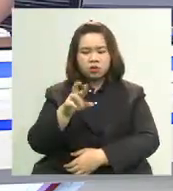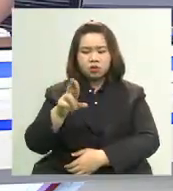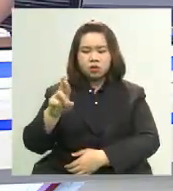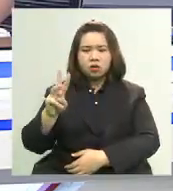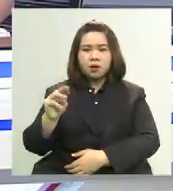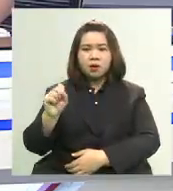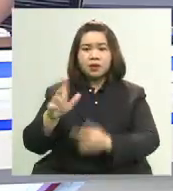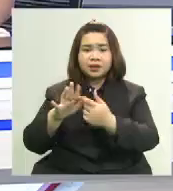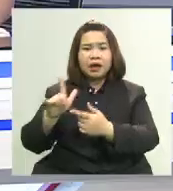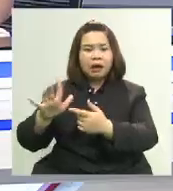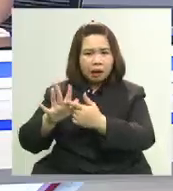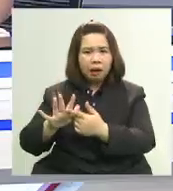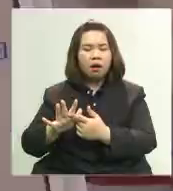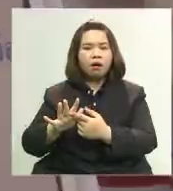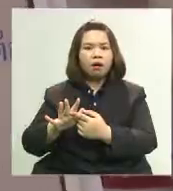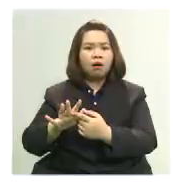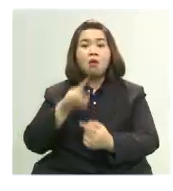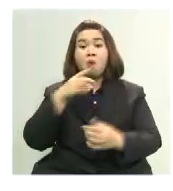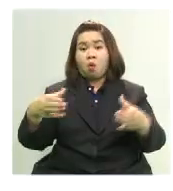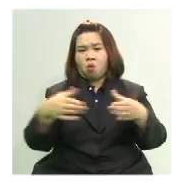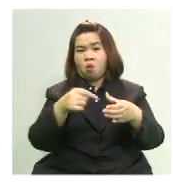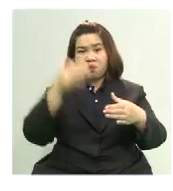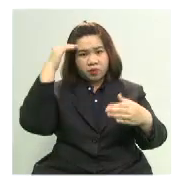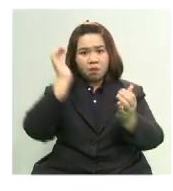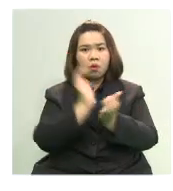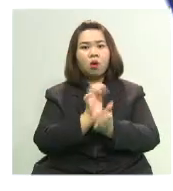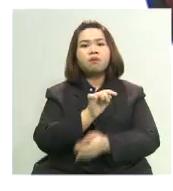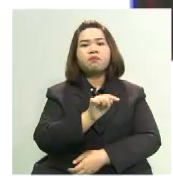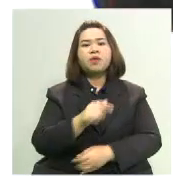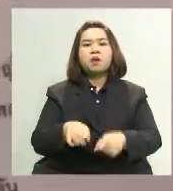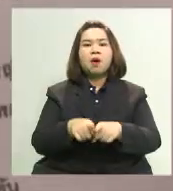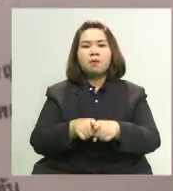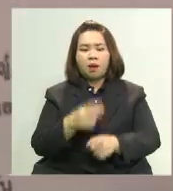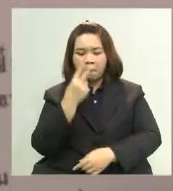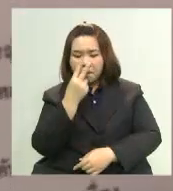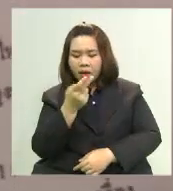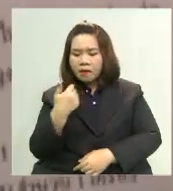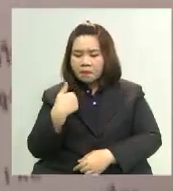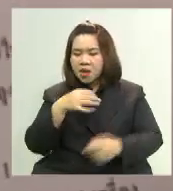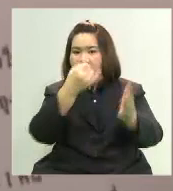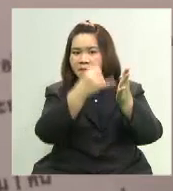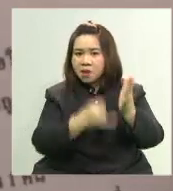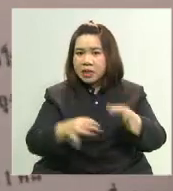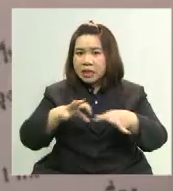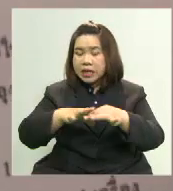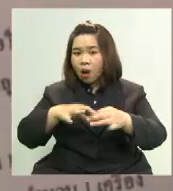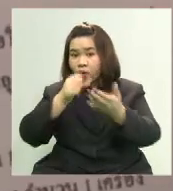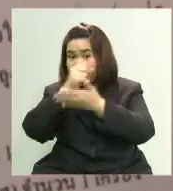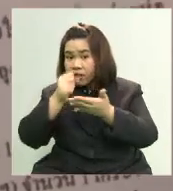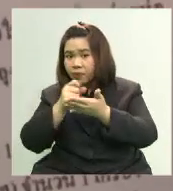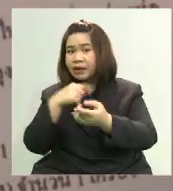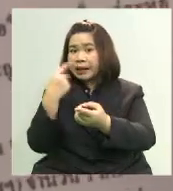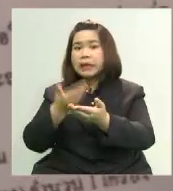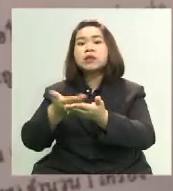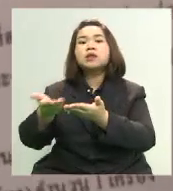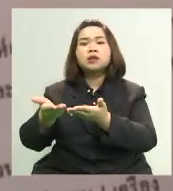5คนเขาบอกว่าพฤติกรรมของตำรวจกลุ่มนี้คือจะไปขายสำนวนคดีที่เกี่ยวข้องกับยาเสพติดพอขายไปแล้วใครซื้อคน